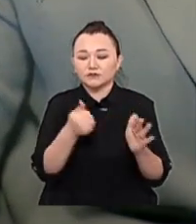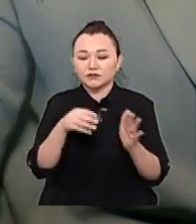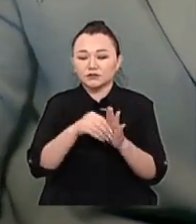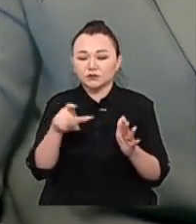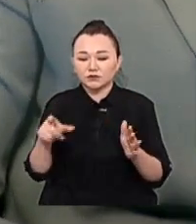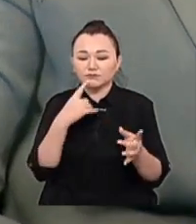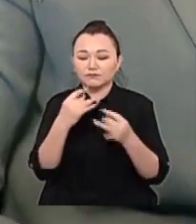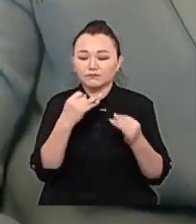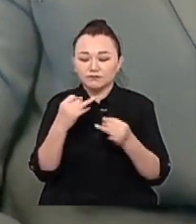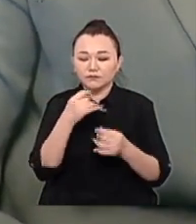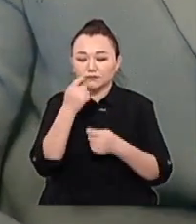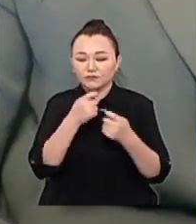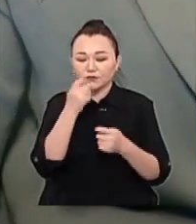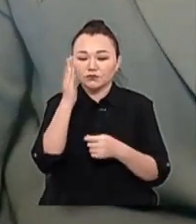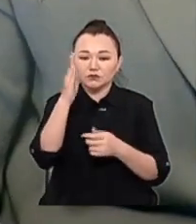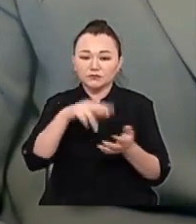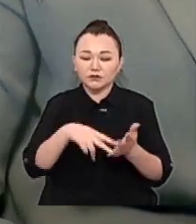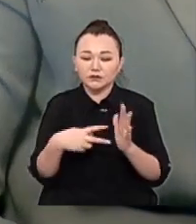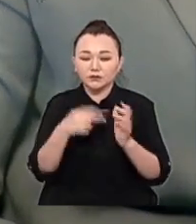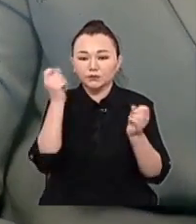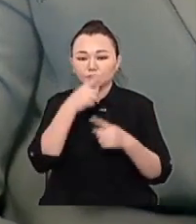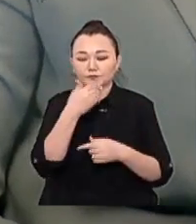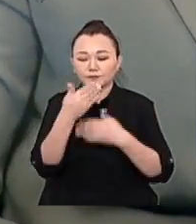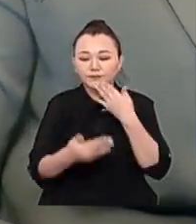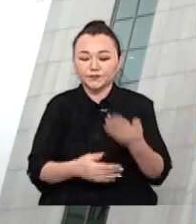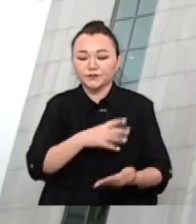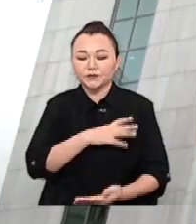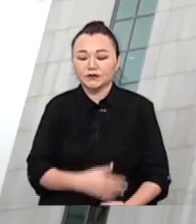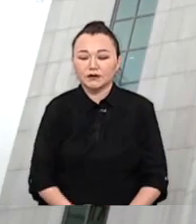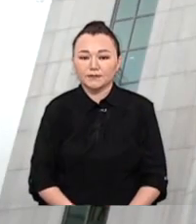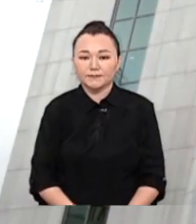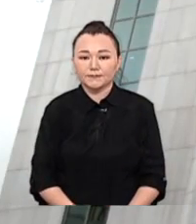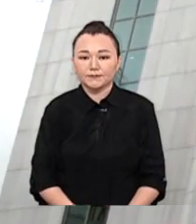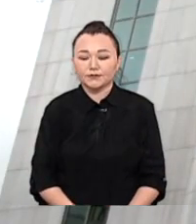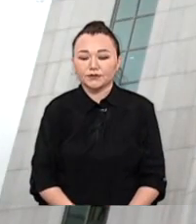депутаттарымен тілдесіп, болашаққа жоспарларын біліп қайтқан еді.